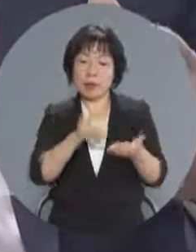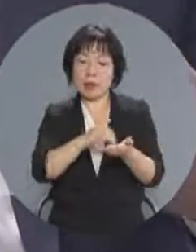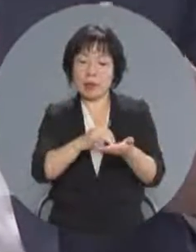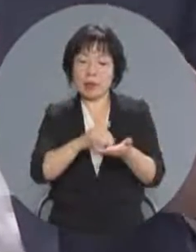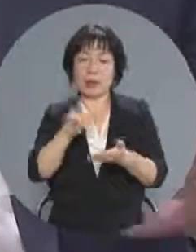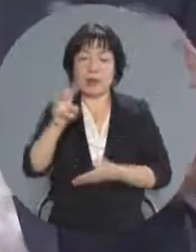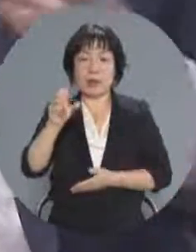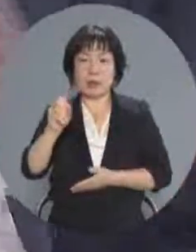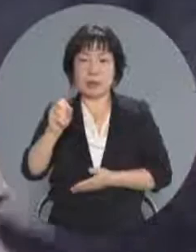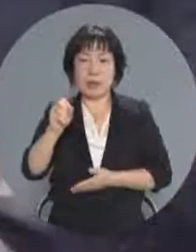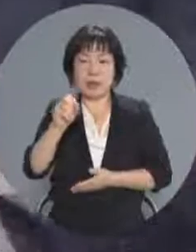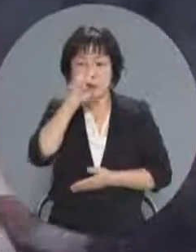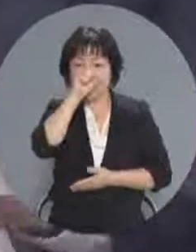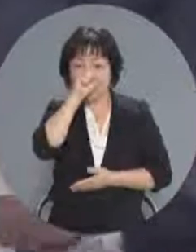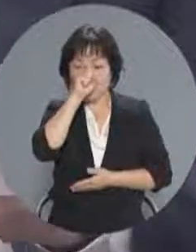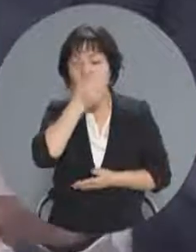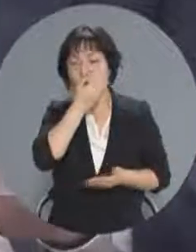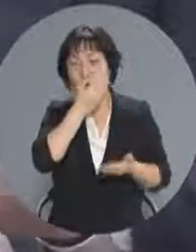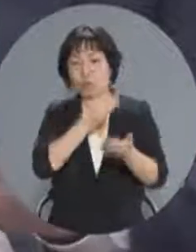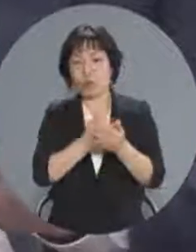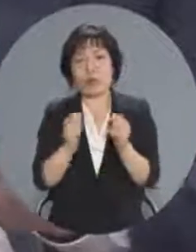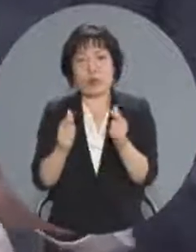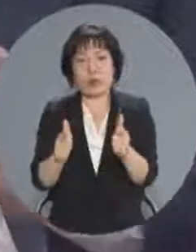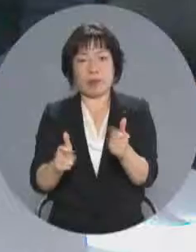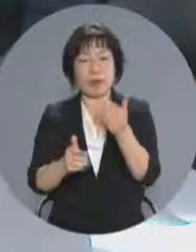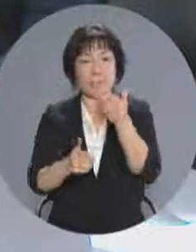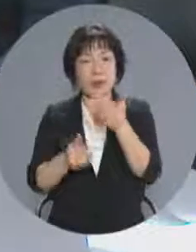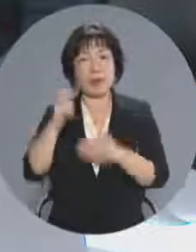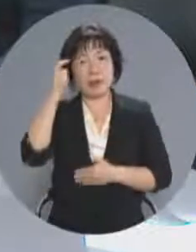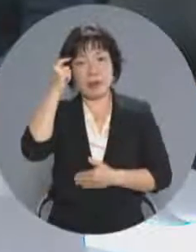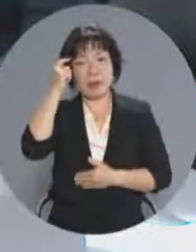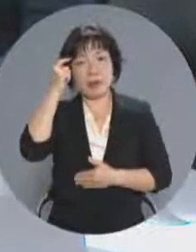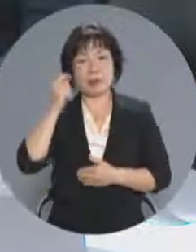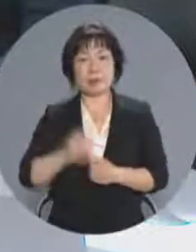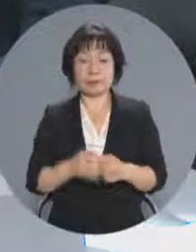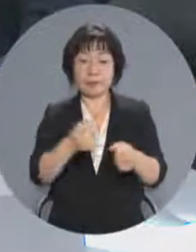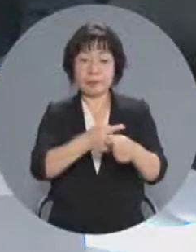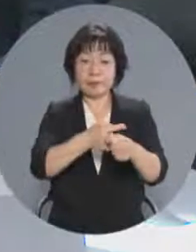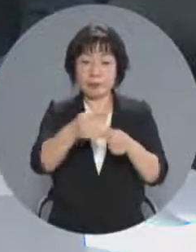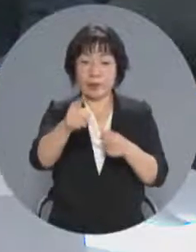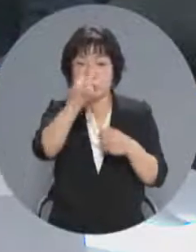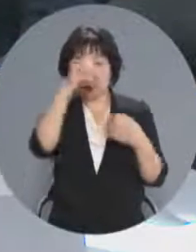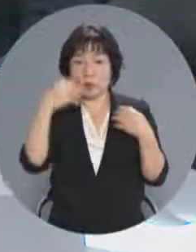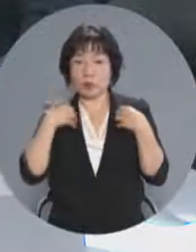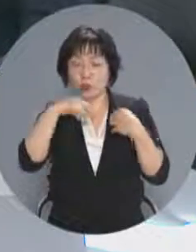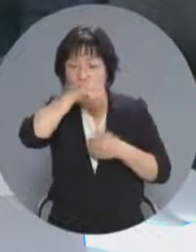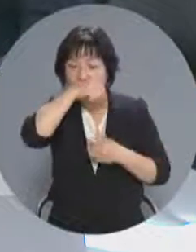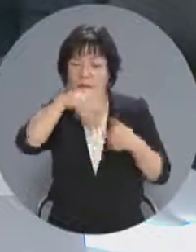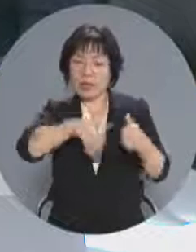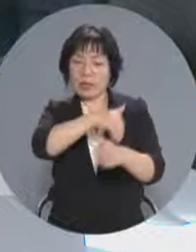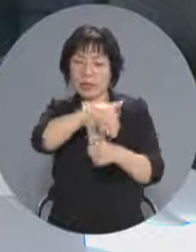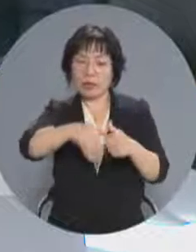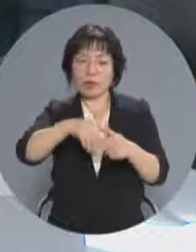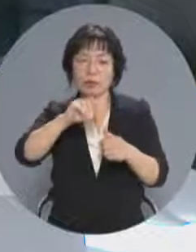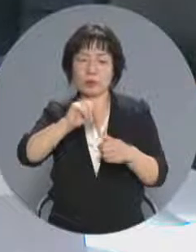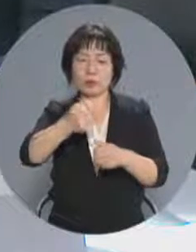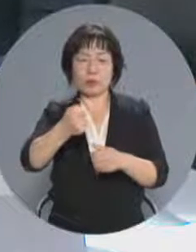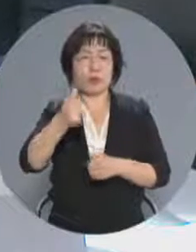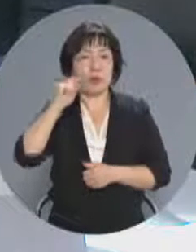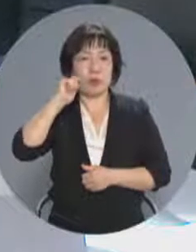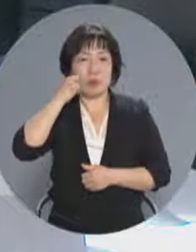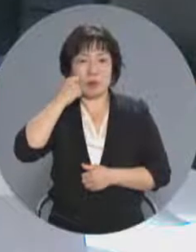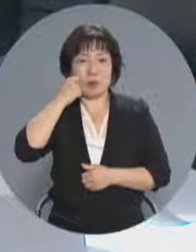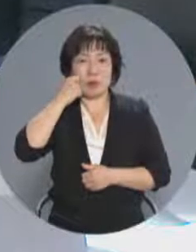발판을 마련하는 중요한 역할을 할 수 있을거다 이게 내년도 이제 정부 예산 상황이도 많 녹록치가